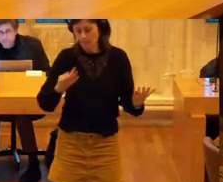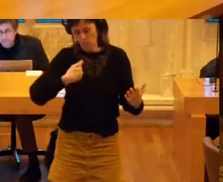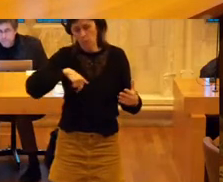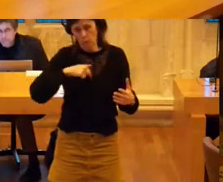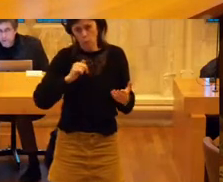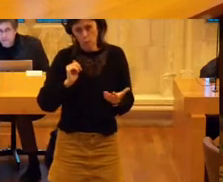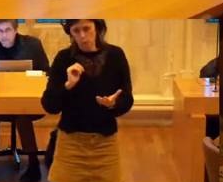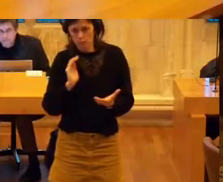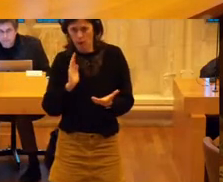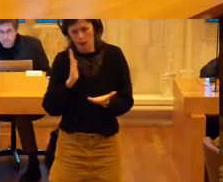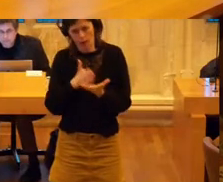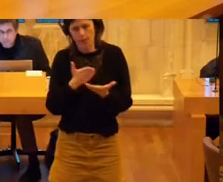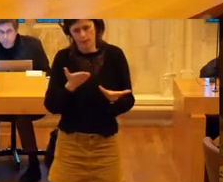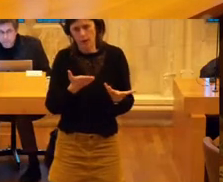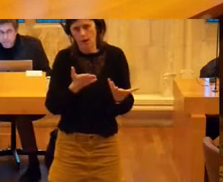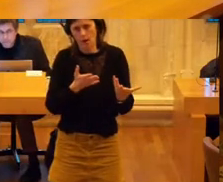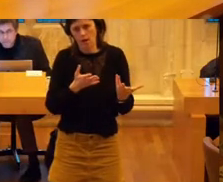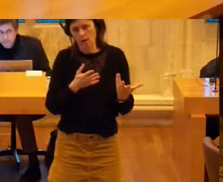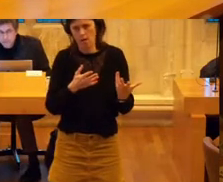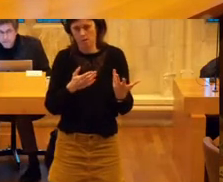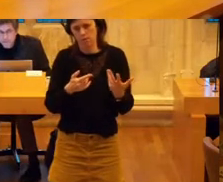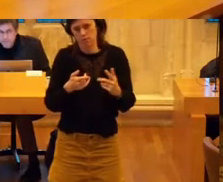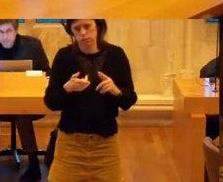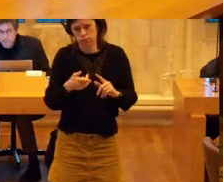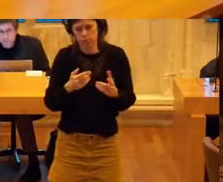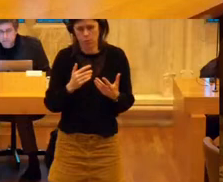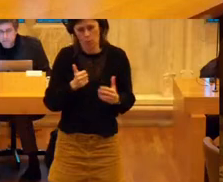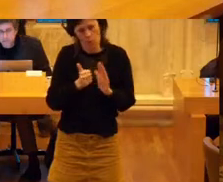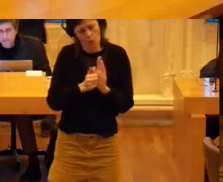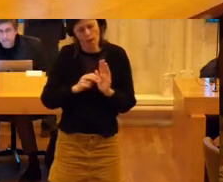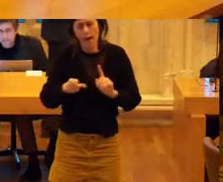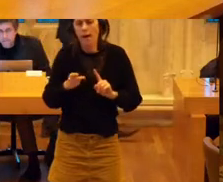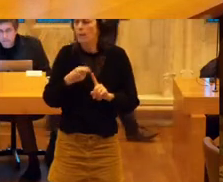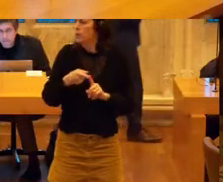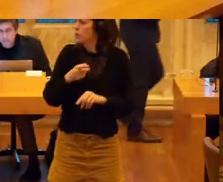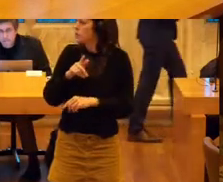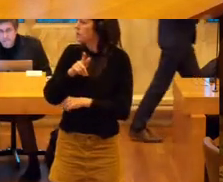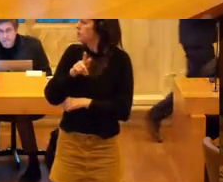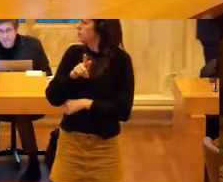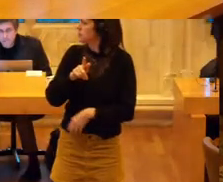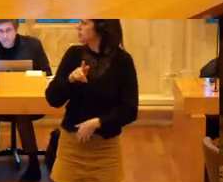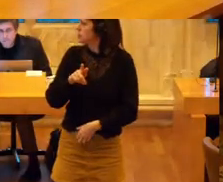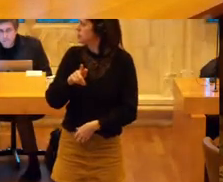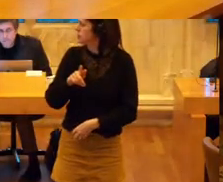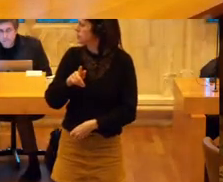quand même relativement substantiellement. Donc Gérard.